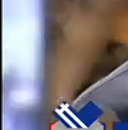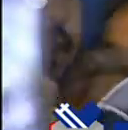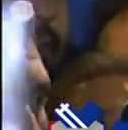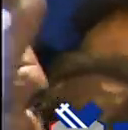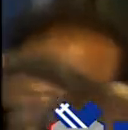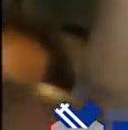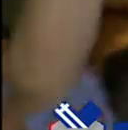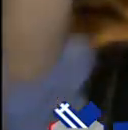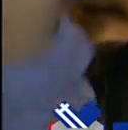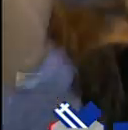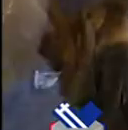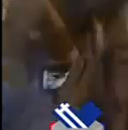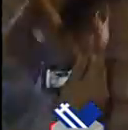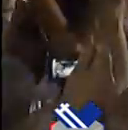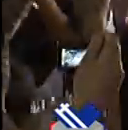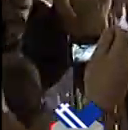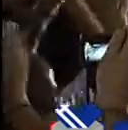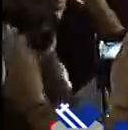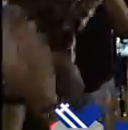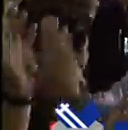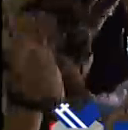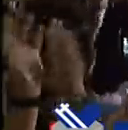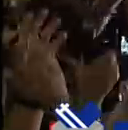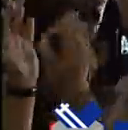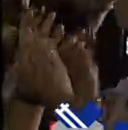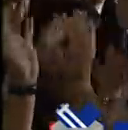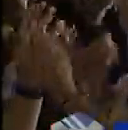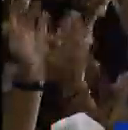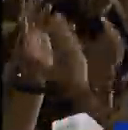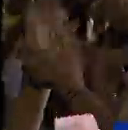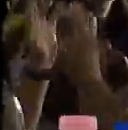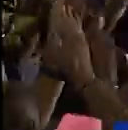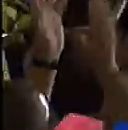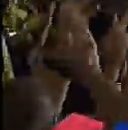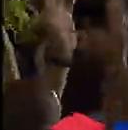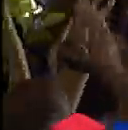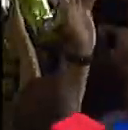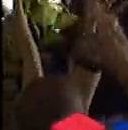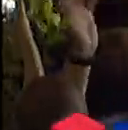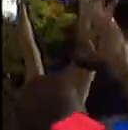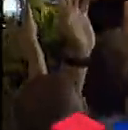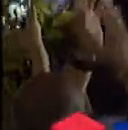Σας ευχαριστώ! Σας ευχαριστώ για όλα! Να είστε καλά!